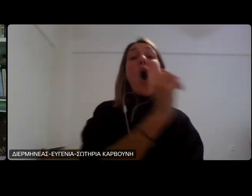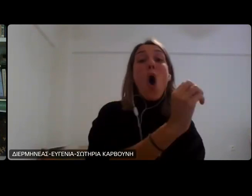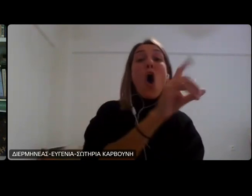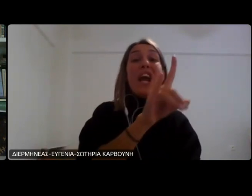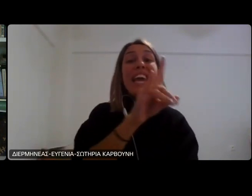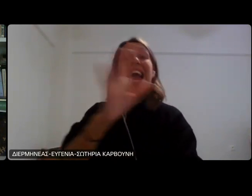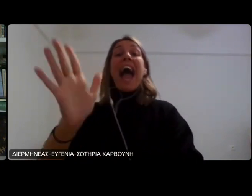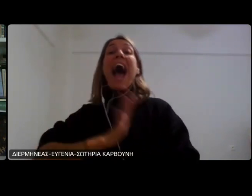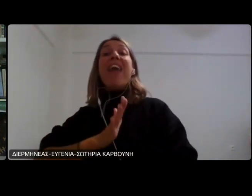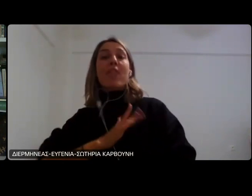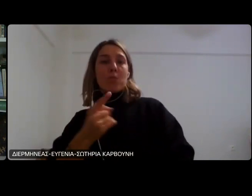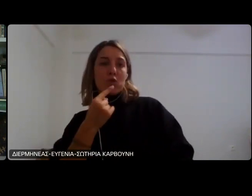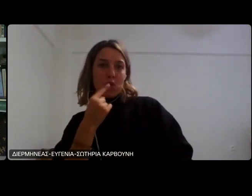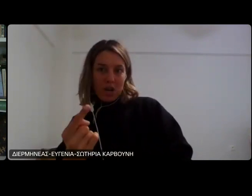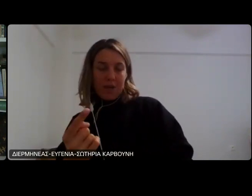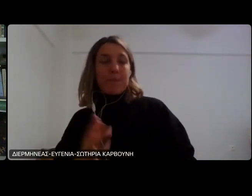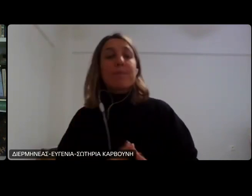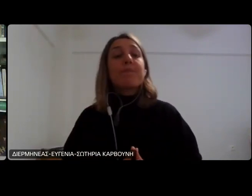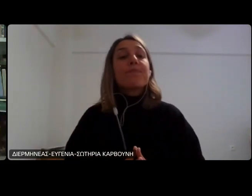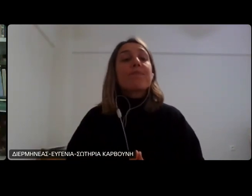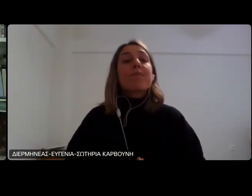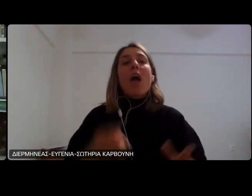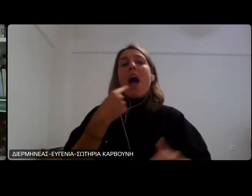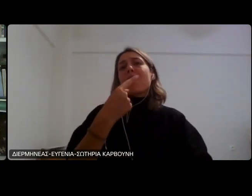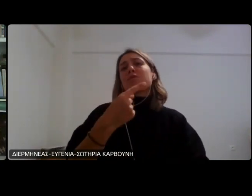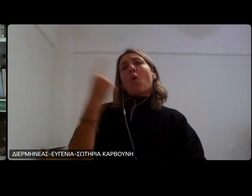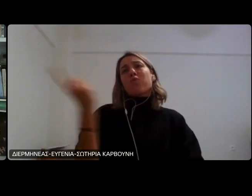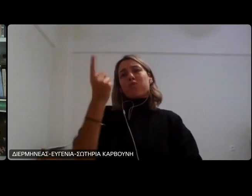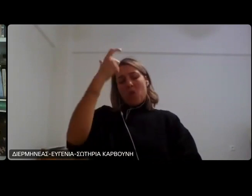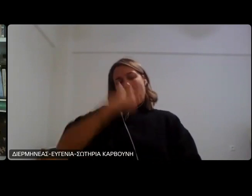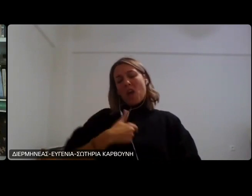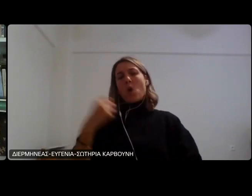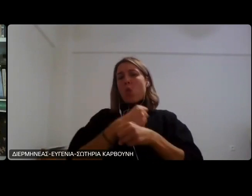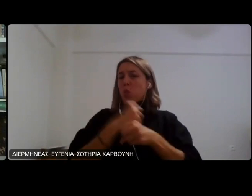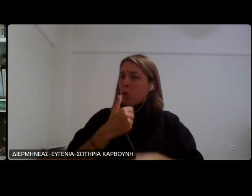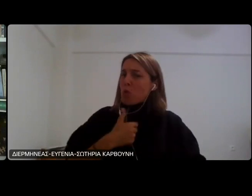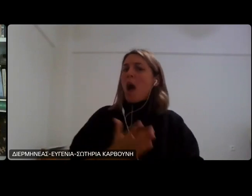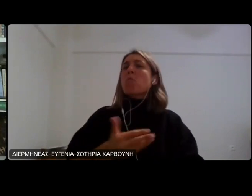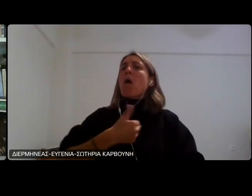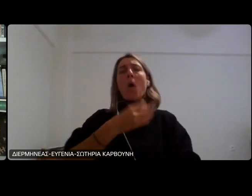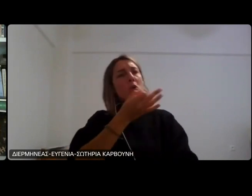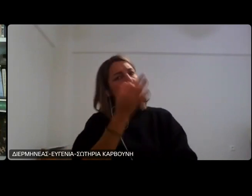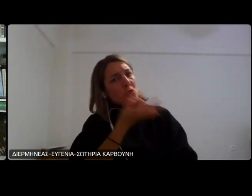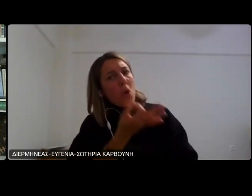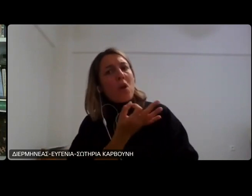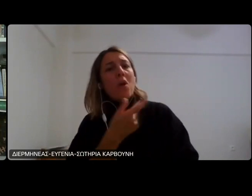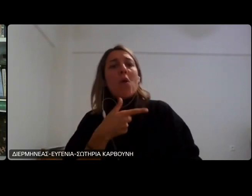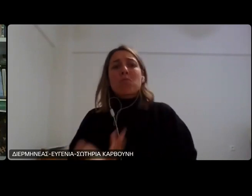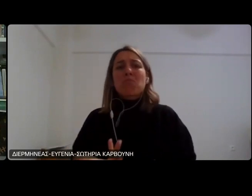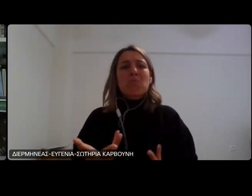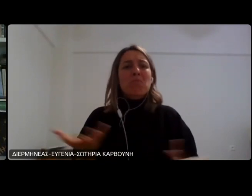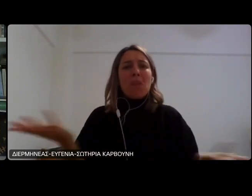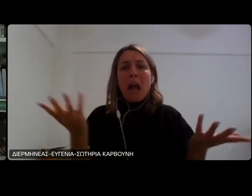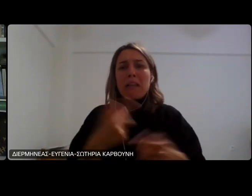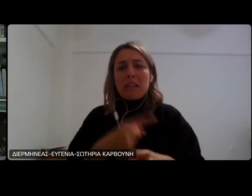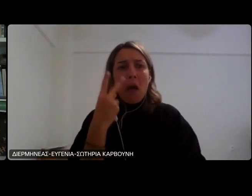Παρεμπιπτόντως, το χρησιμοποιώ αυτό στη δική μου ιδιόλεκτο και στη δουλειά μου και δεν υπάρχει καμία ιδιαίτερη